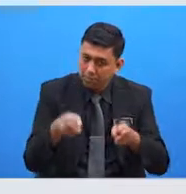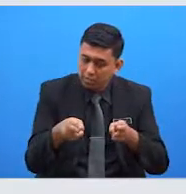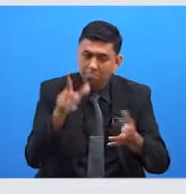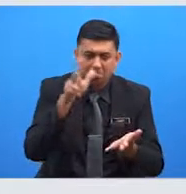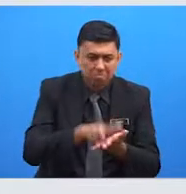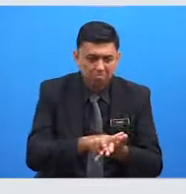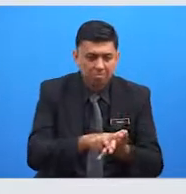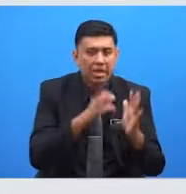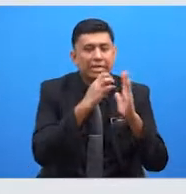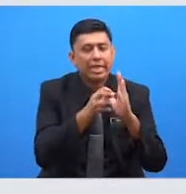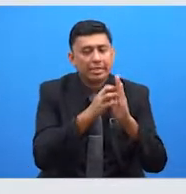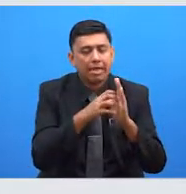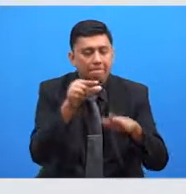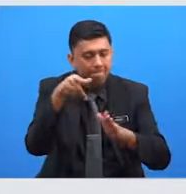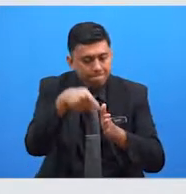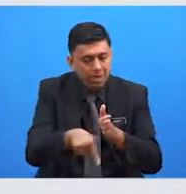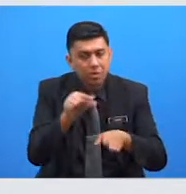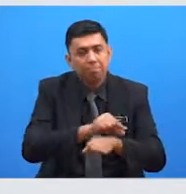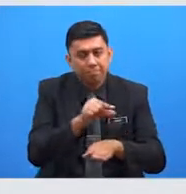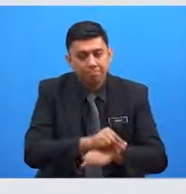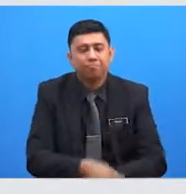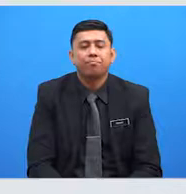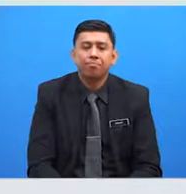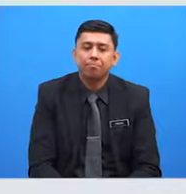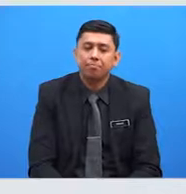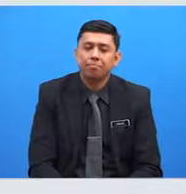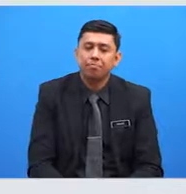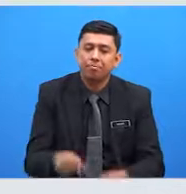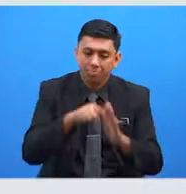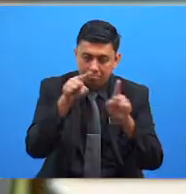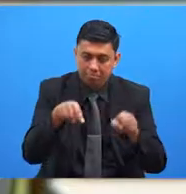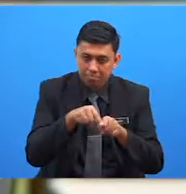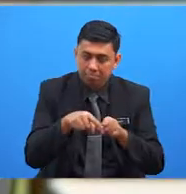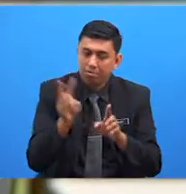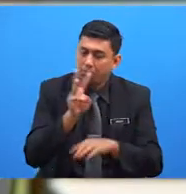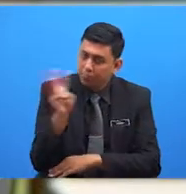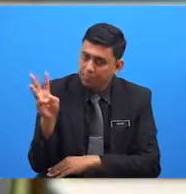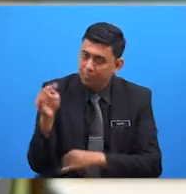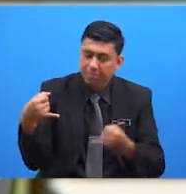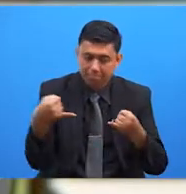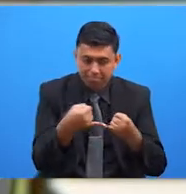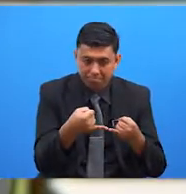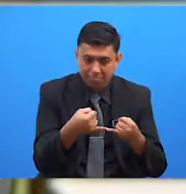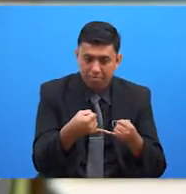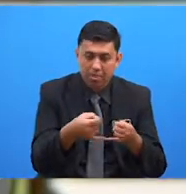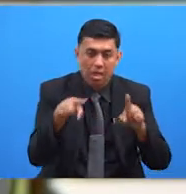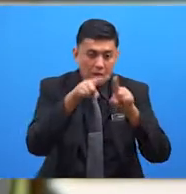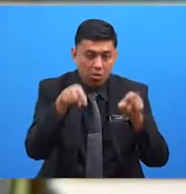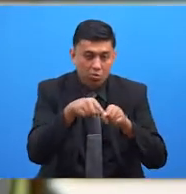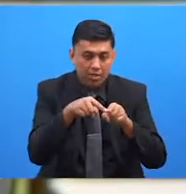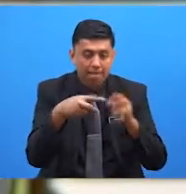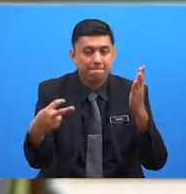data pengguna. Laman web dan pengguna berinteraksi melalui ke kotak mesej